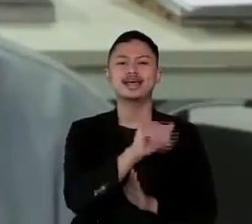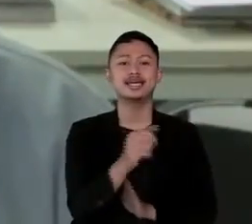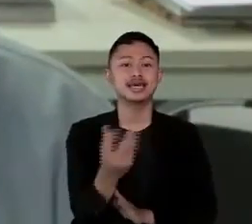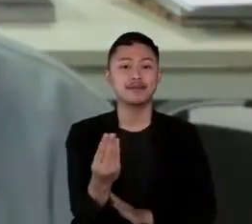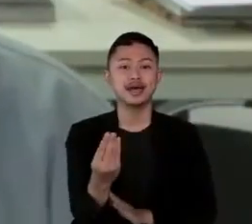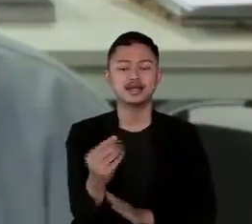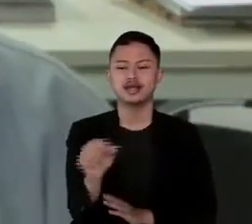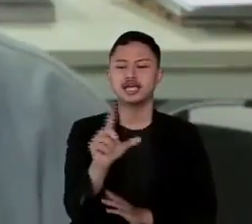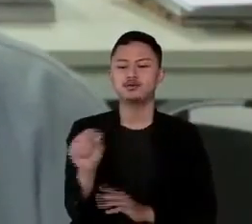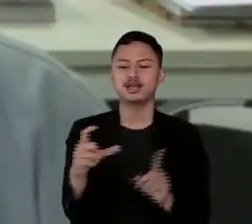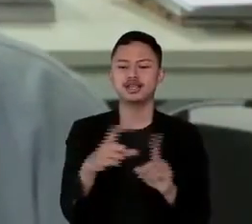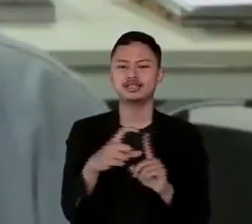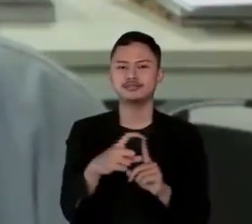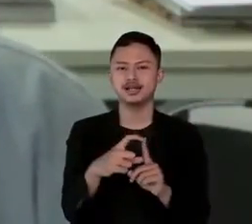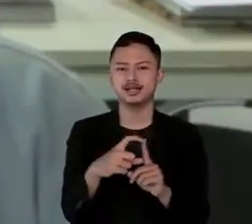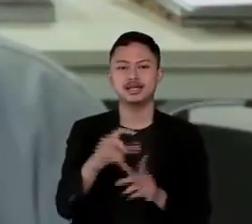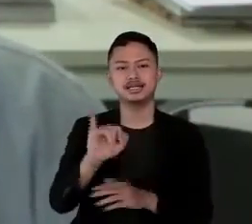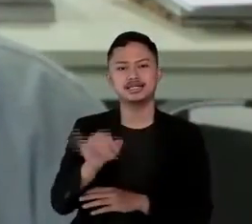desember-januari